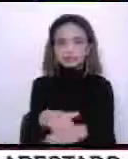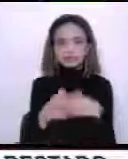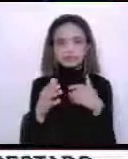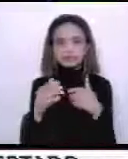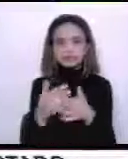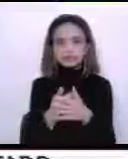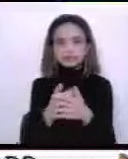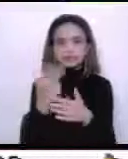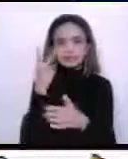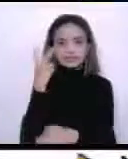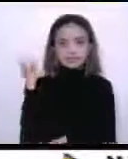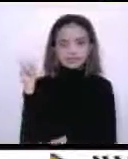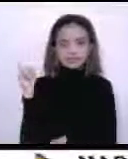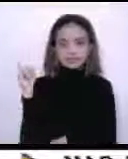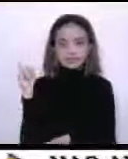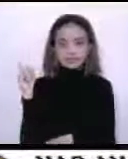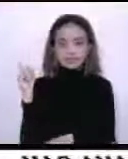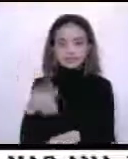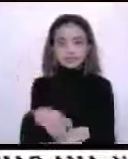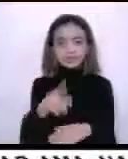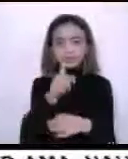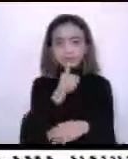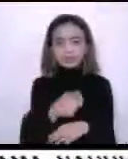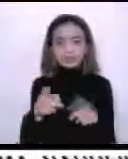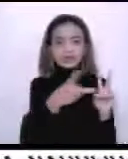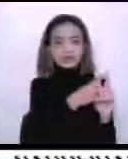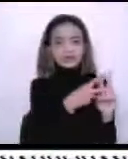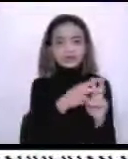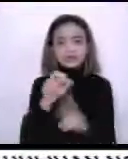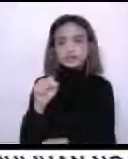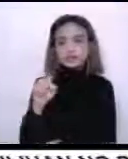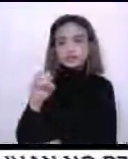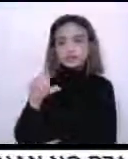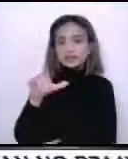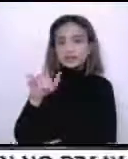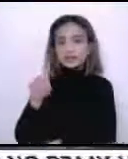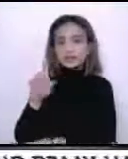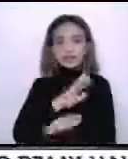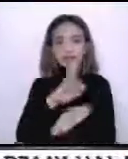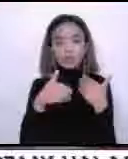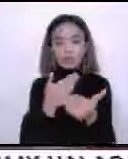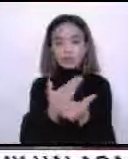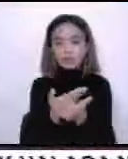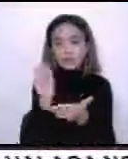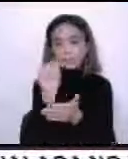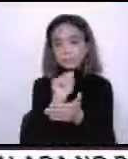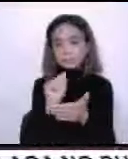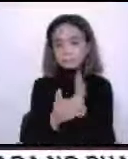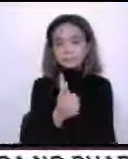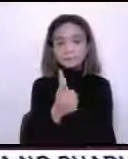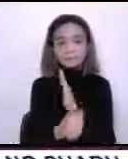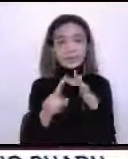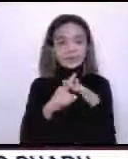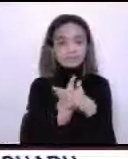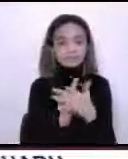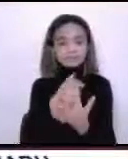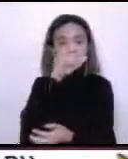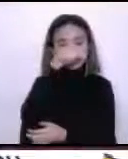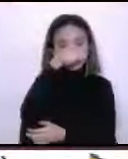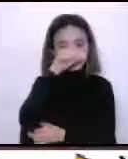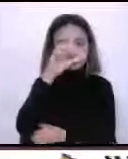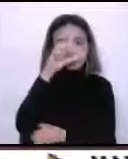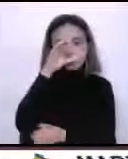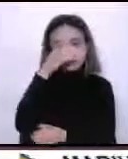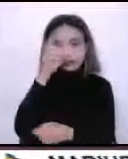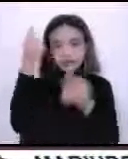nara. Hashtag solid talaga ang bawat likha nitong si Kuya Ronel. Mula anime, cartoon, comic,